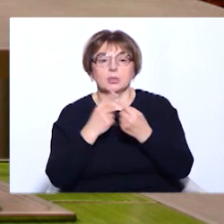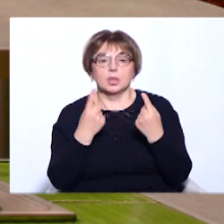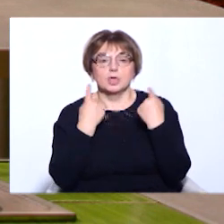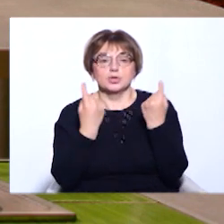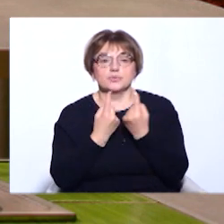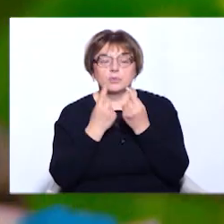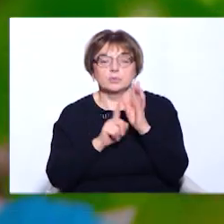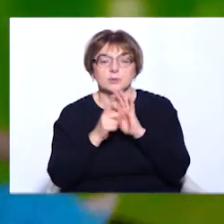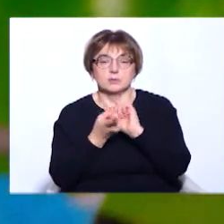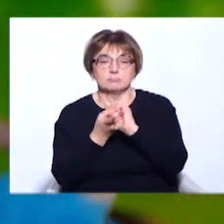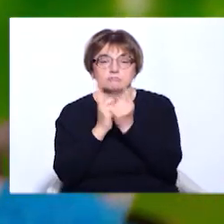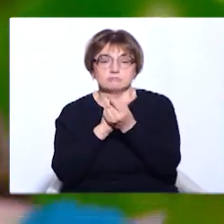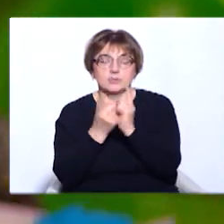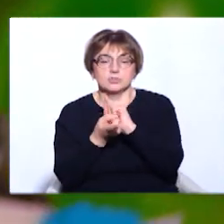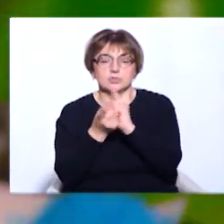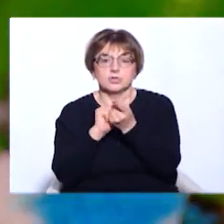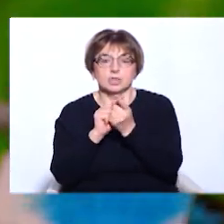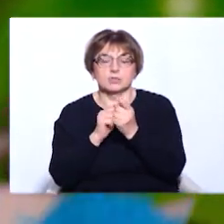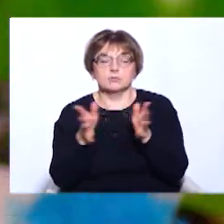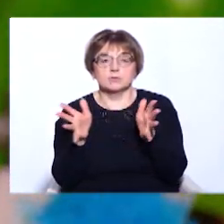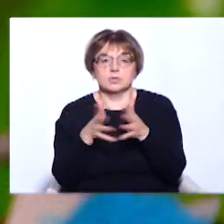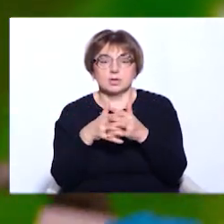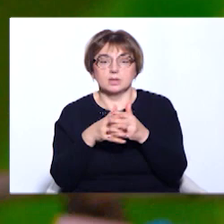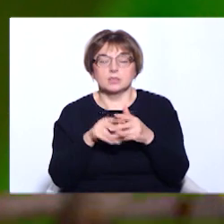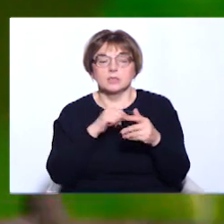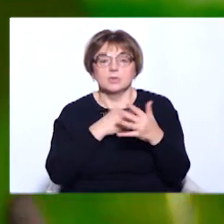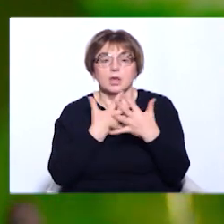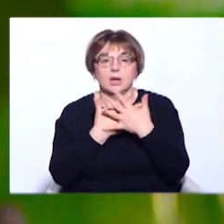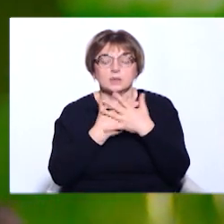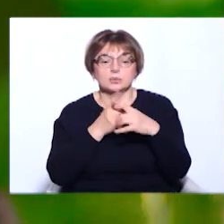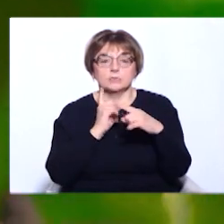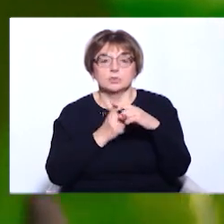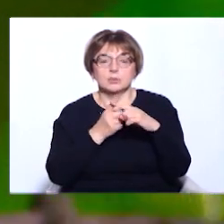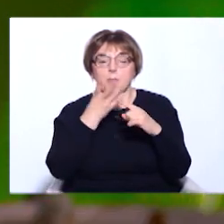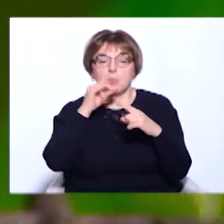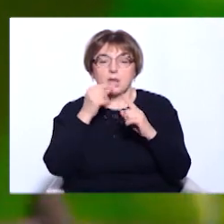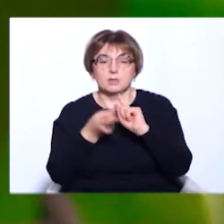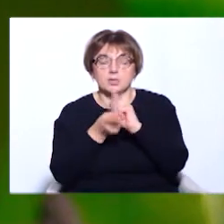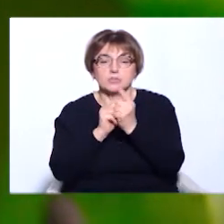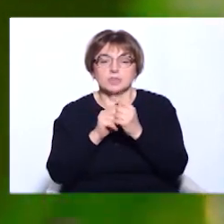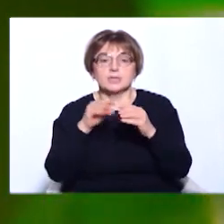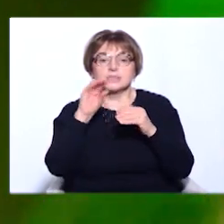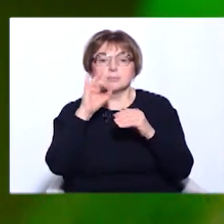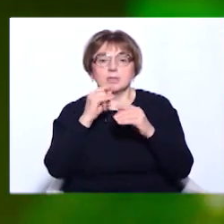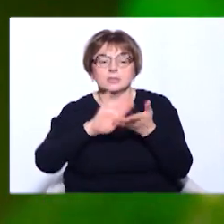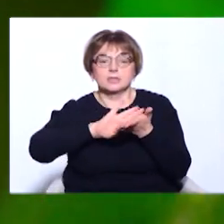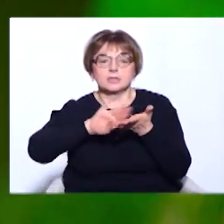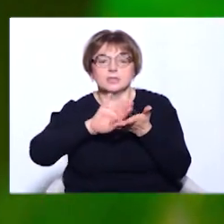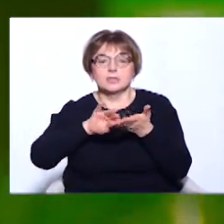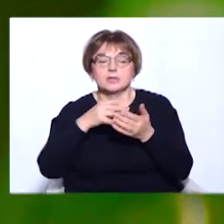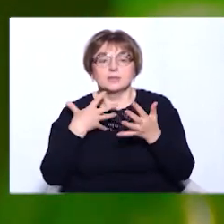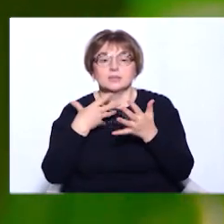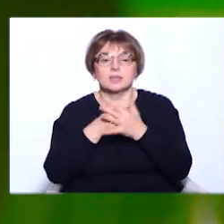ჩვეულებრივი ჩანაცვლების რეაქცია, აქტიურმა რკინამ მარილში ჩაანაცვლა სპილენძი და გამოაძევა მისი